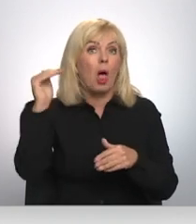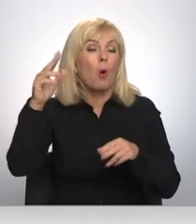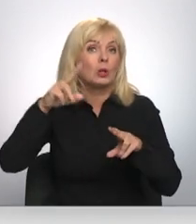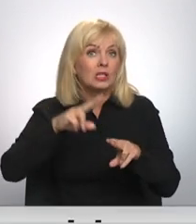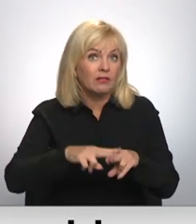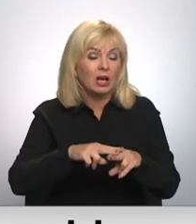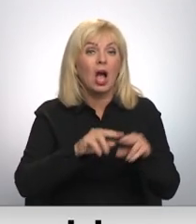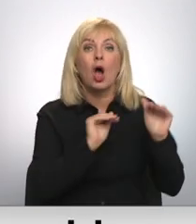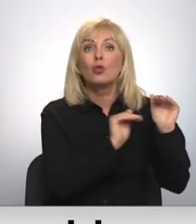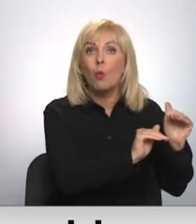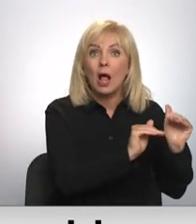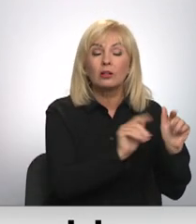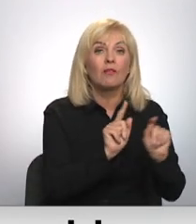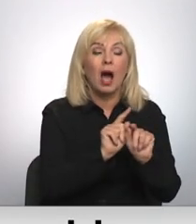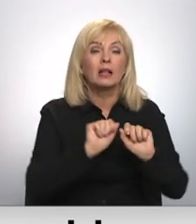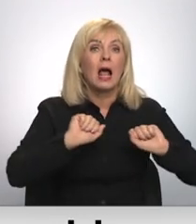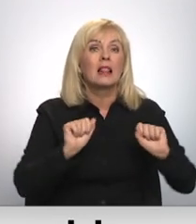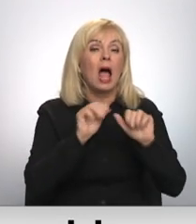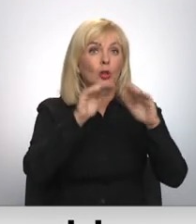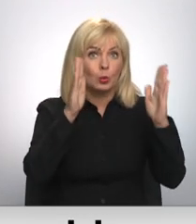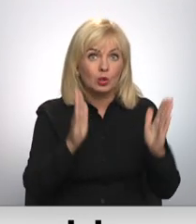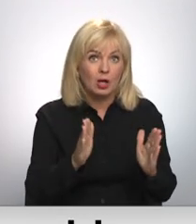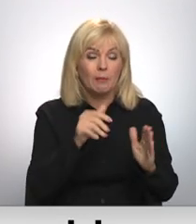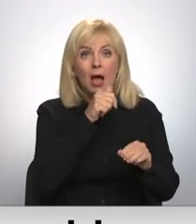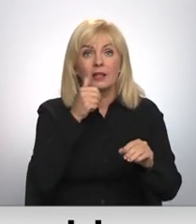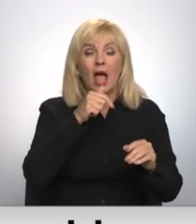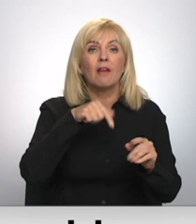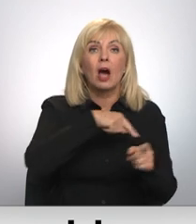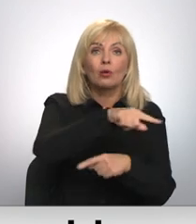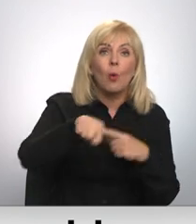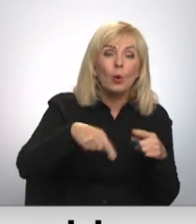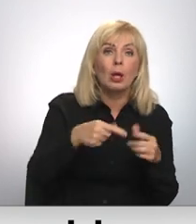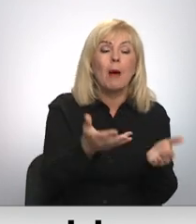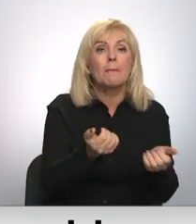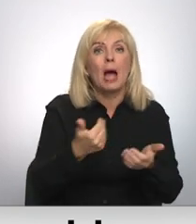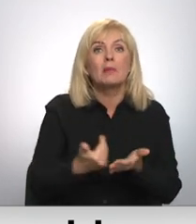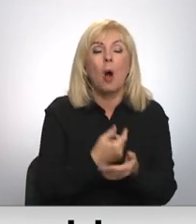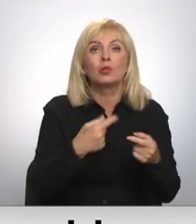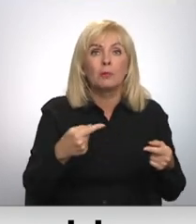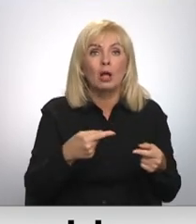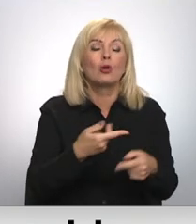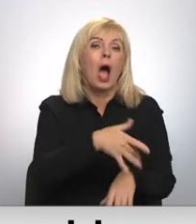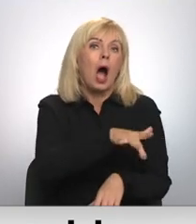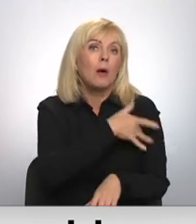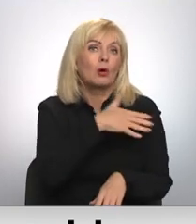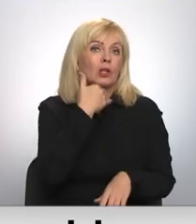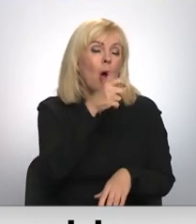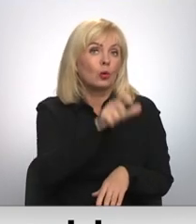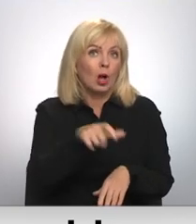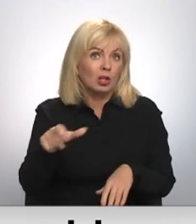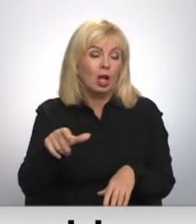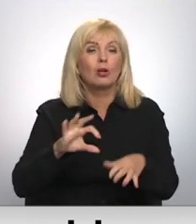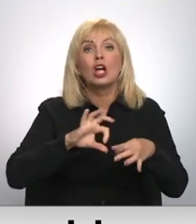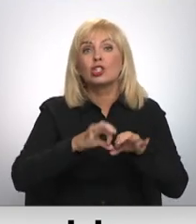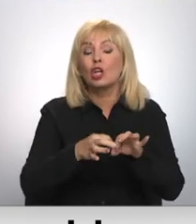arī noliktavā, tāpat arī leduskapī. Vienkārši mēs nespējam akumulēt un uzņemt tik daudz preces, lai apkalpotu tik daudz klientus. Sarežģīti būtu